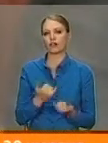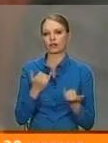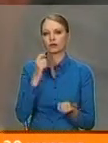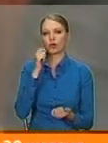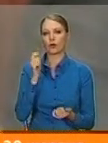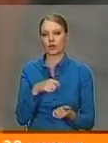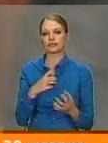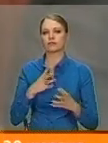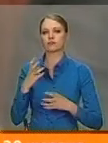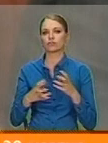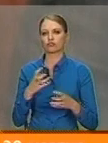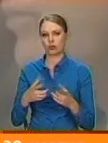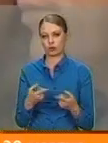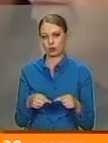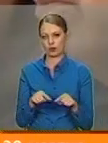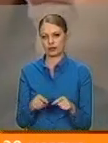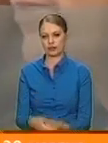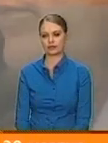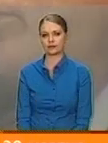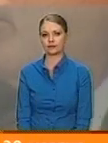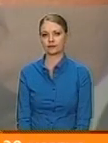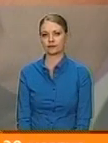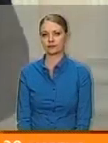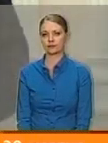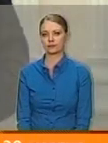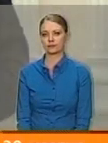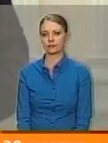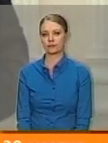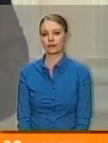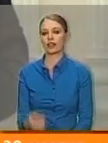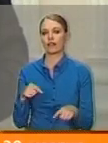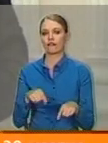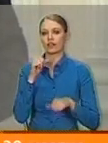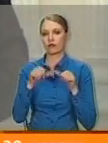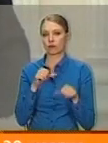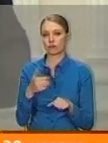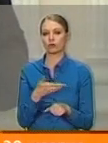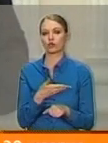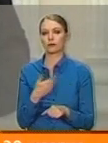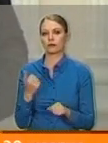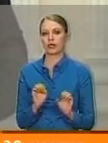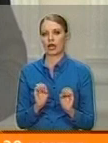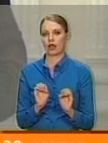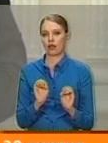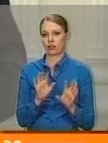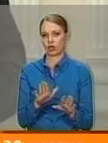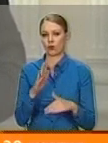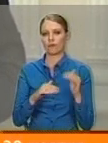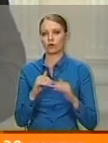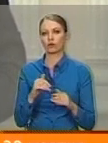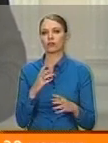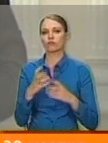України міжнародні організації. В этом году мы отдаем в руки